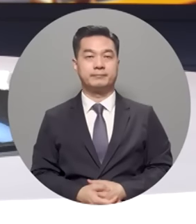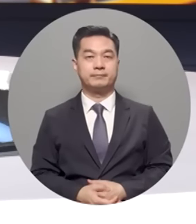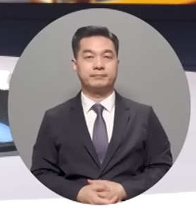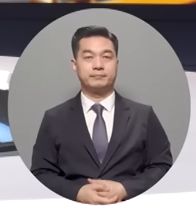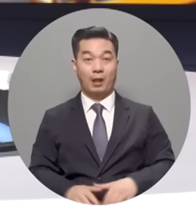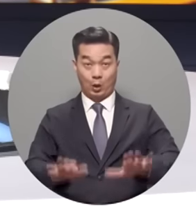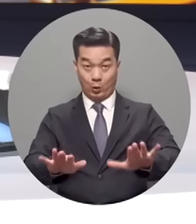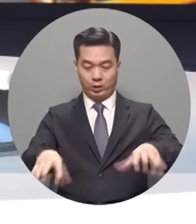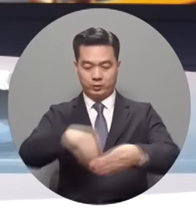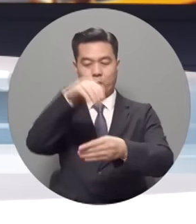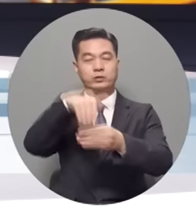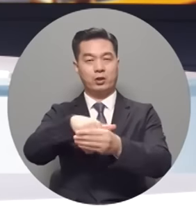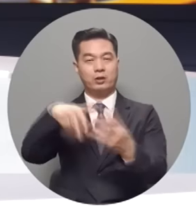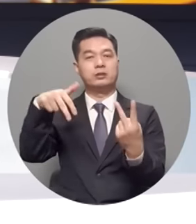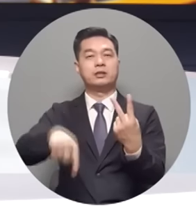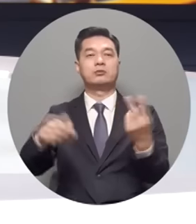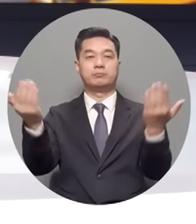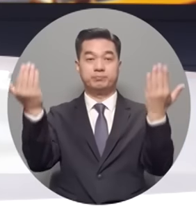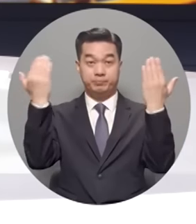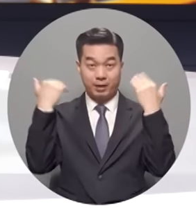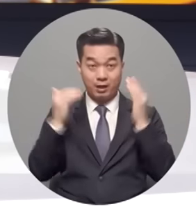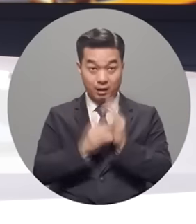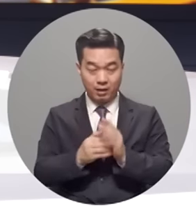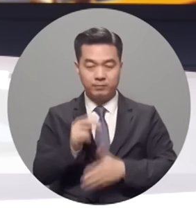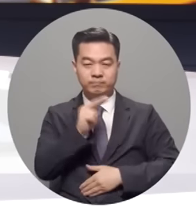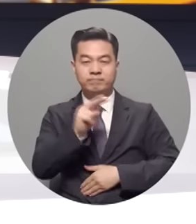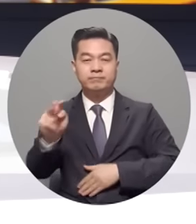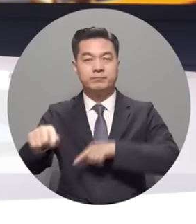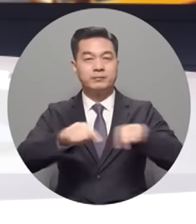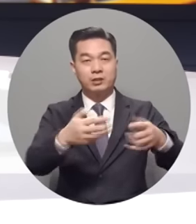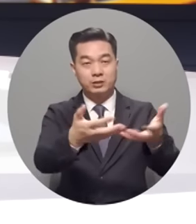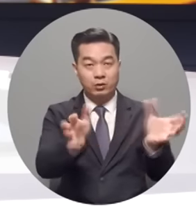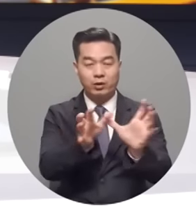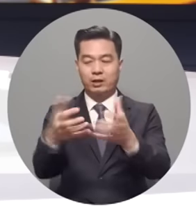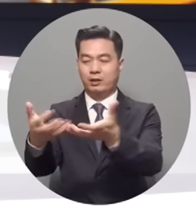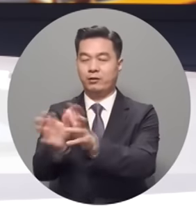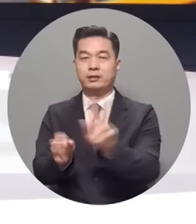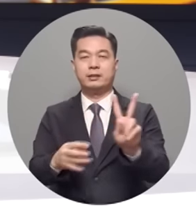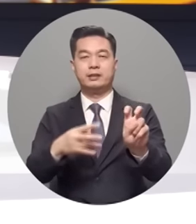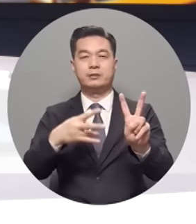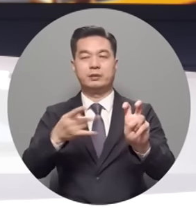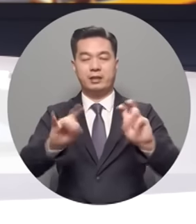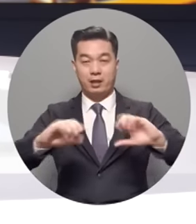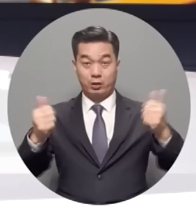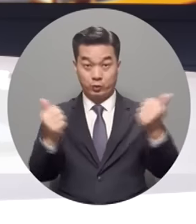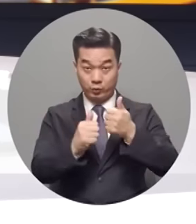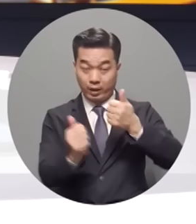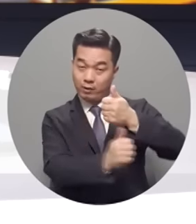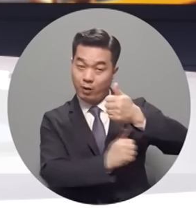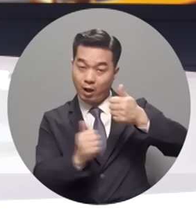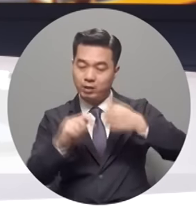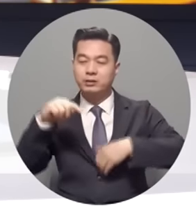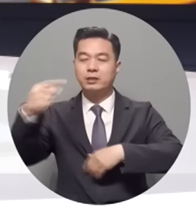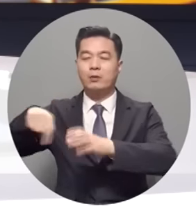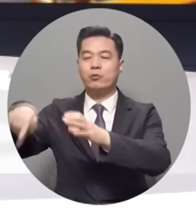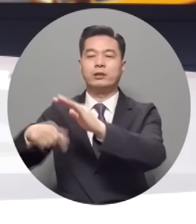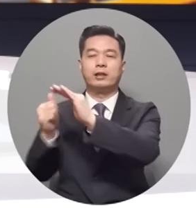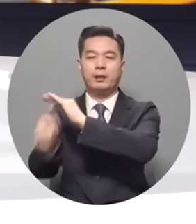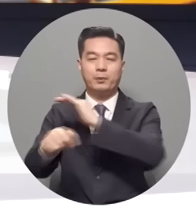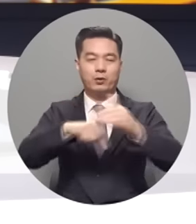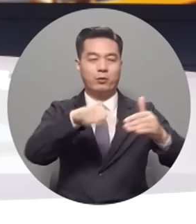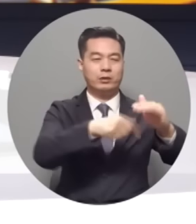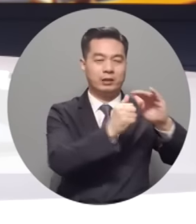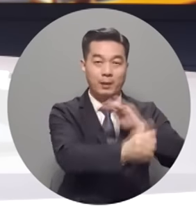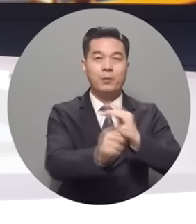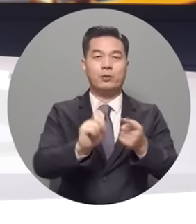오늘로 총선 2주일이 지났는데요. 여야 정치권은 22대 국회의장 활동을 이끌 차기 원내대표 선거를 놓고 분위기가